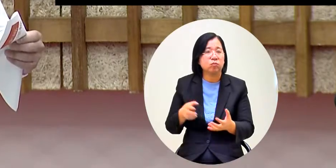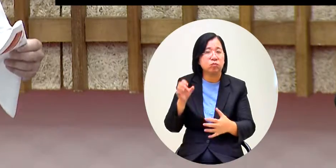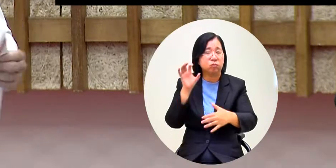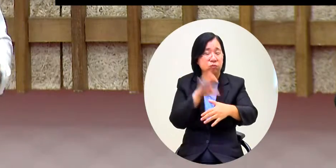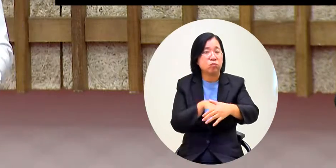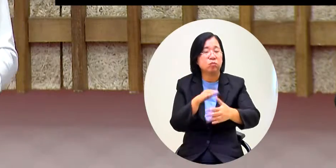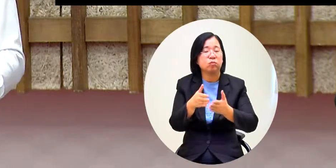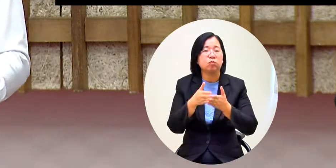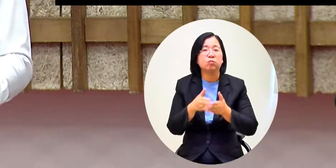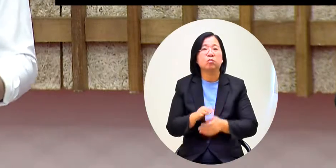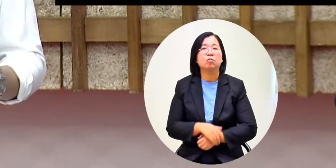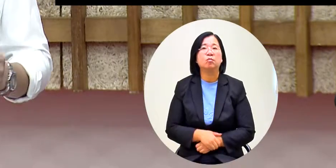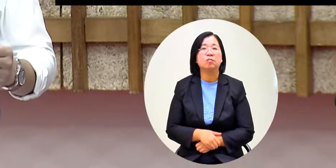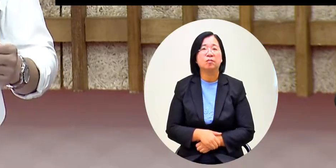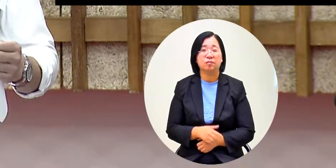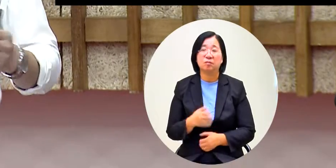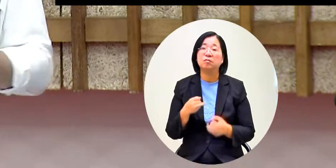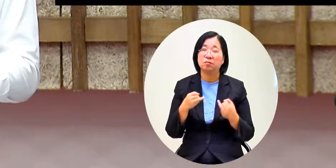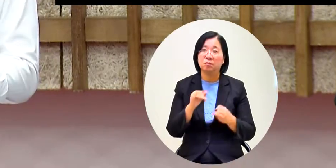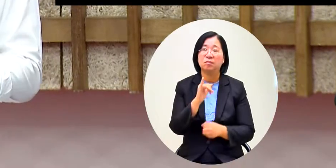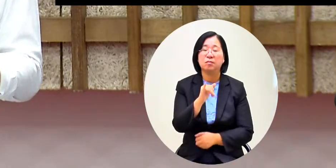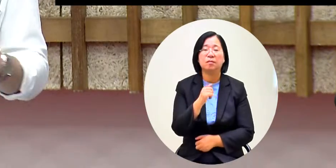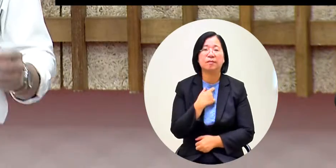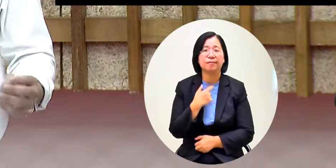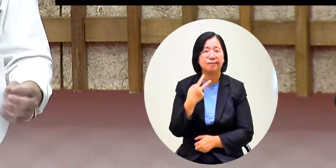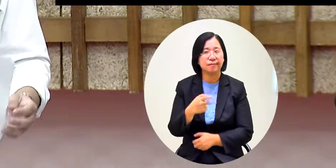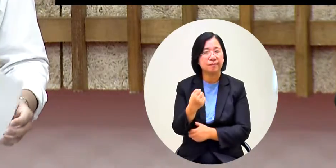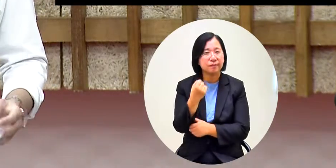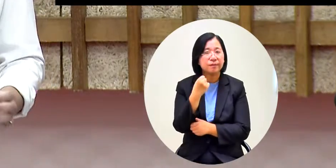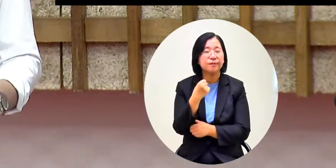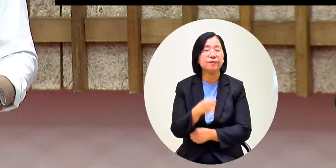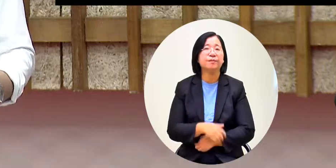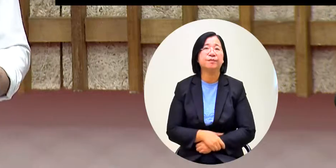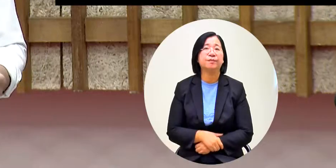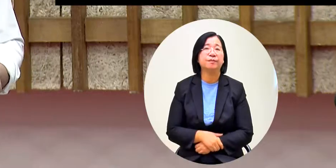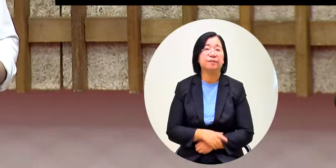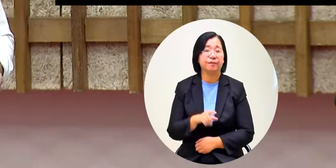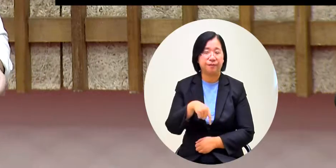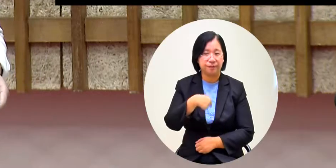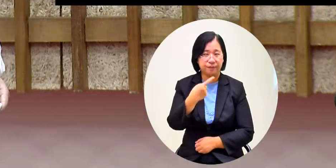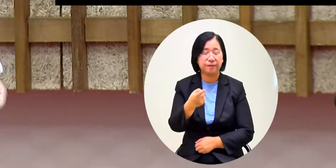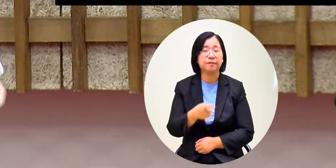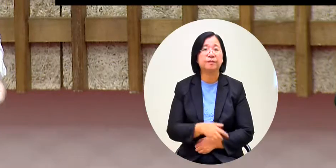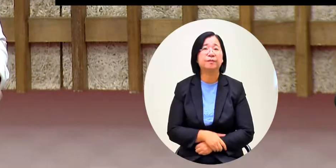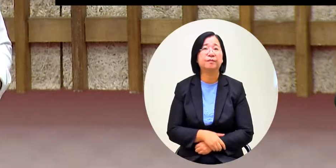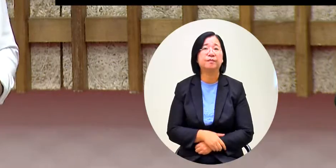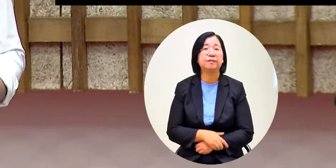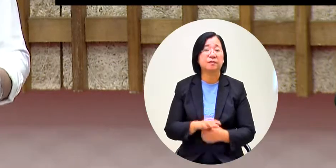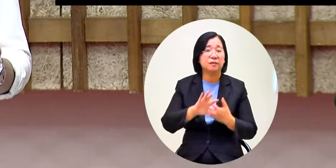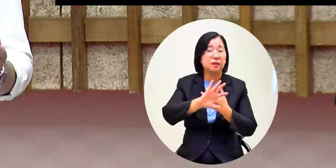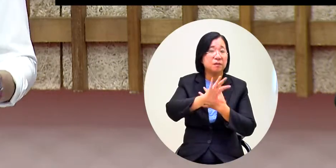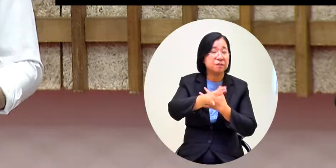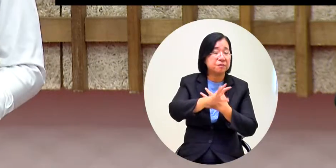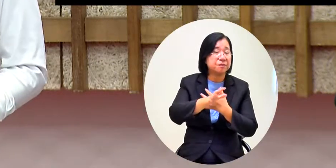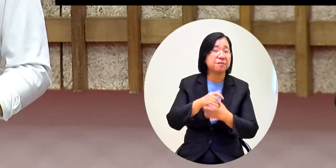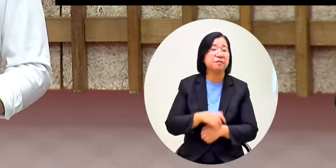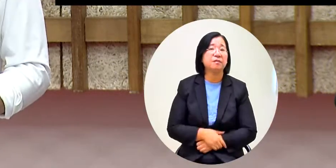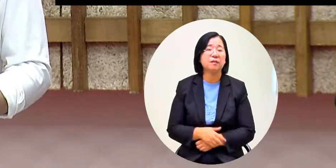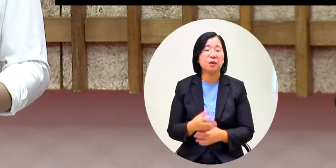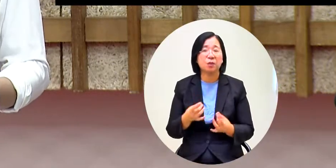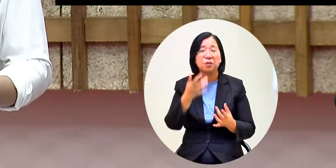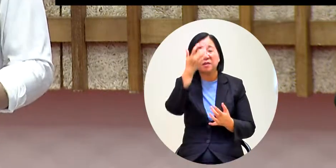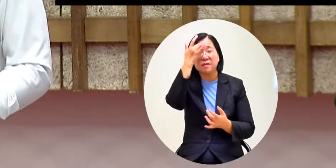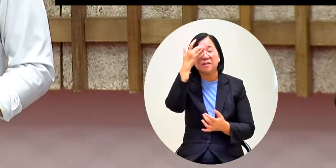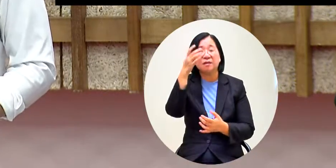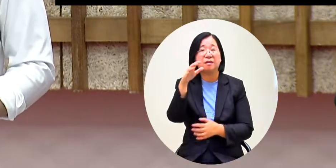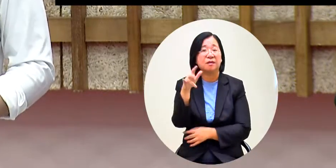但是我认为其实都还可以加强。我们可以看一下下一页，其他的国家呢都有一些像无障碍候车站啊，